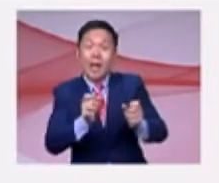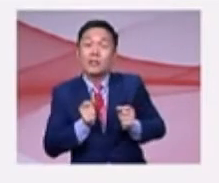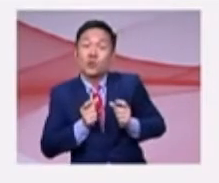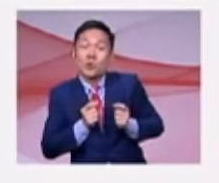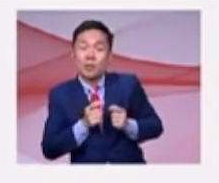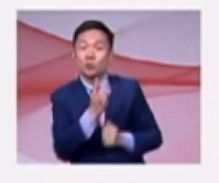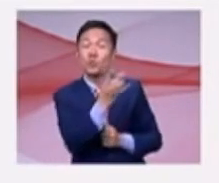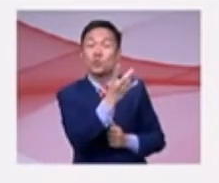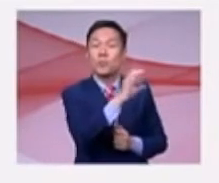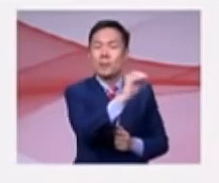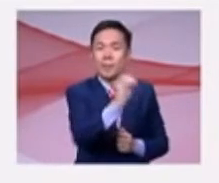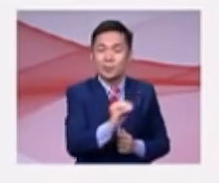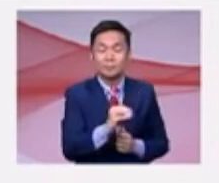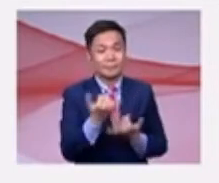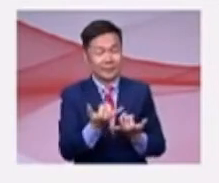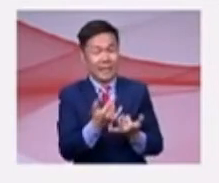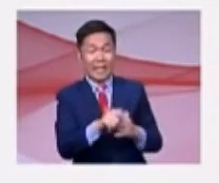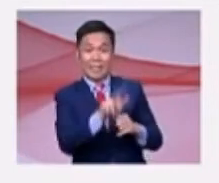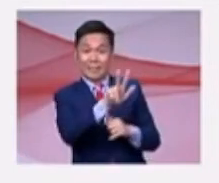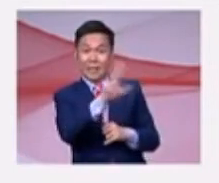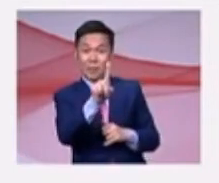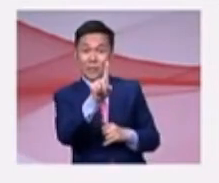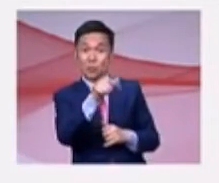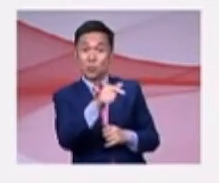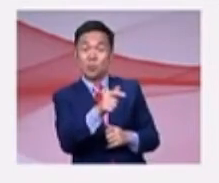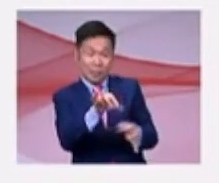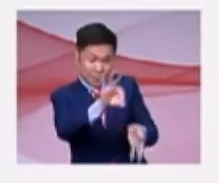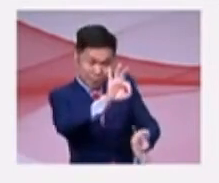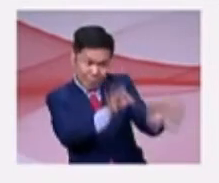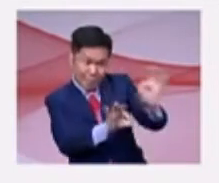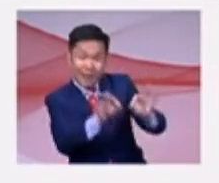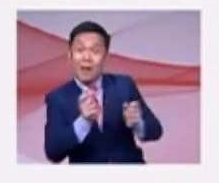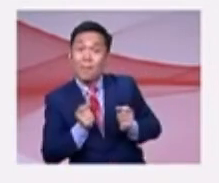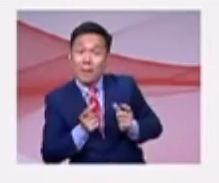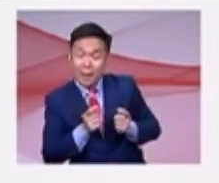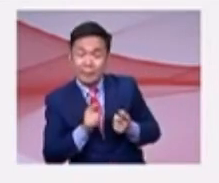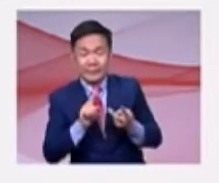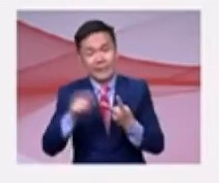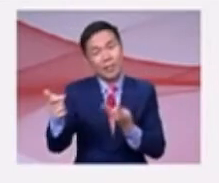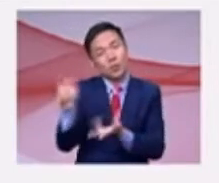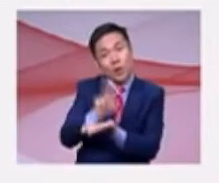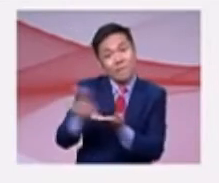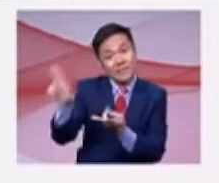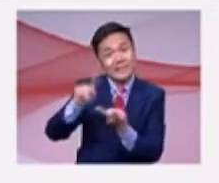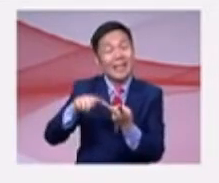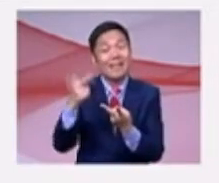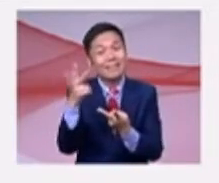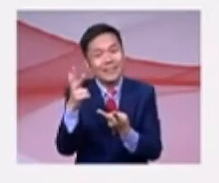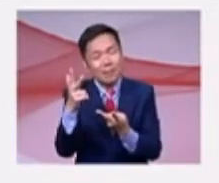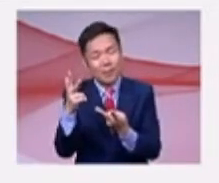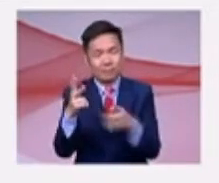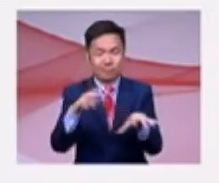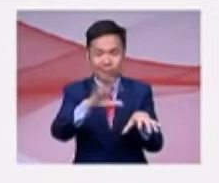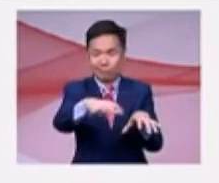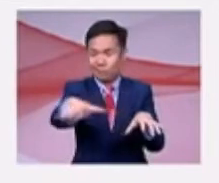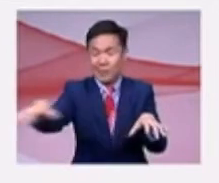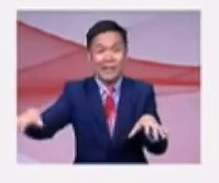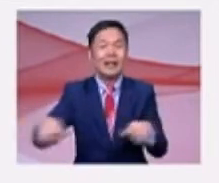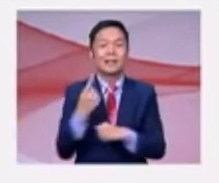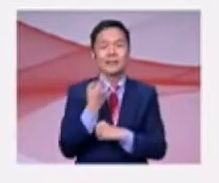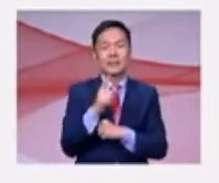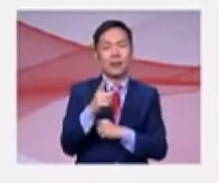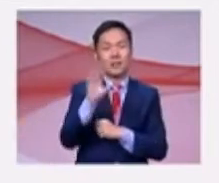17%, iaitu daripada 31 makmal swasta. Daripada makmal universiti ada 13, mereka hanya menjalankan